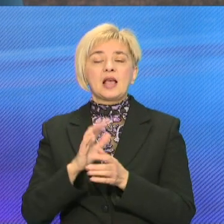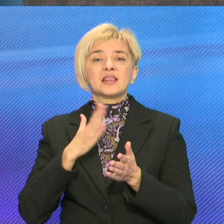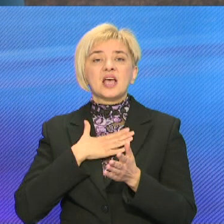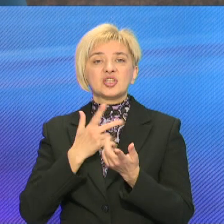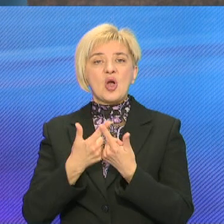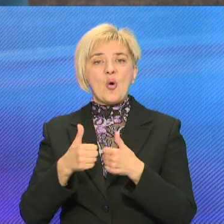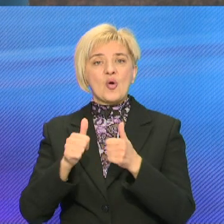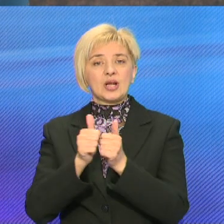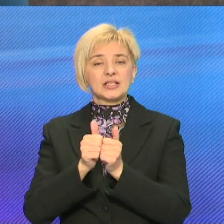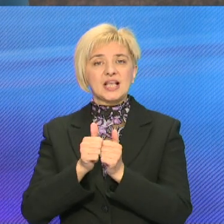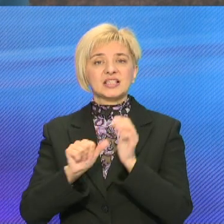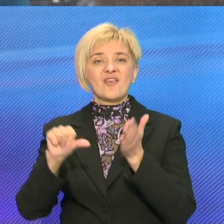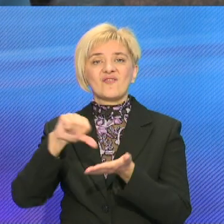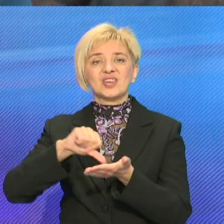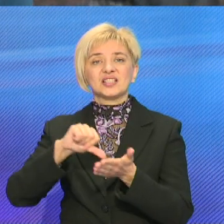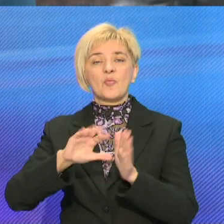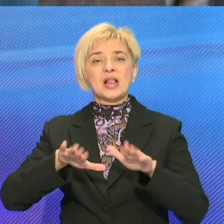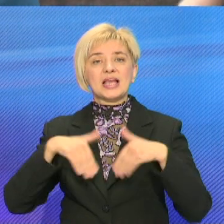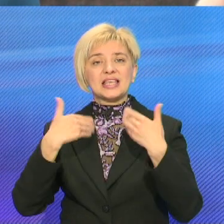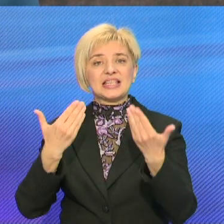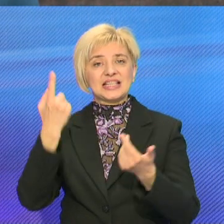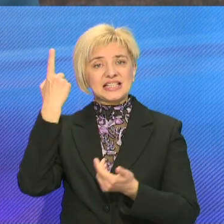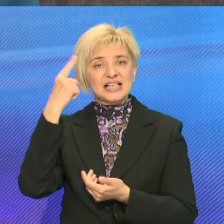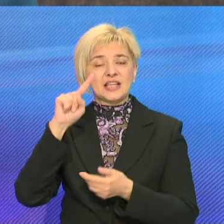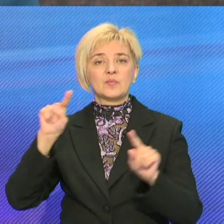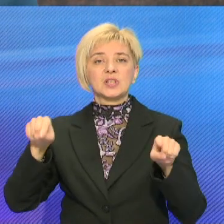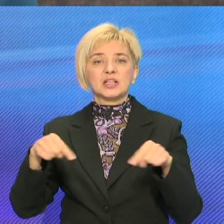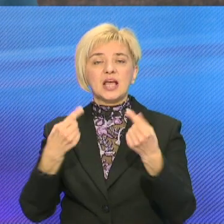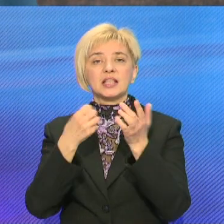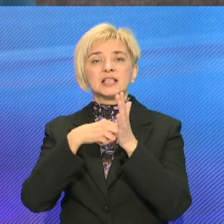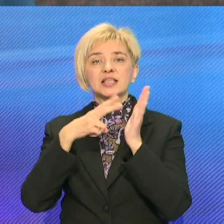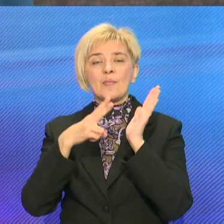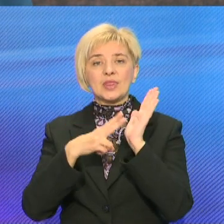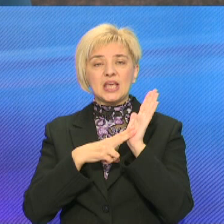организация выступила инициатором и создания 17